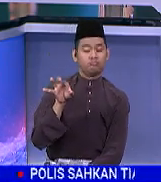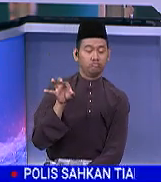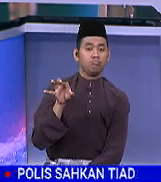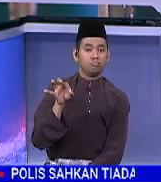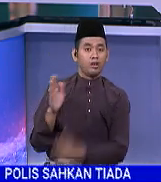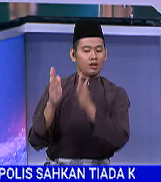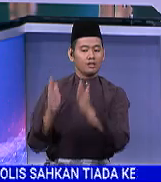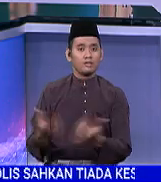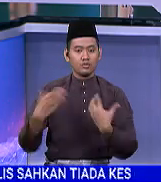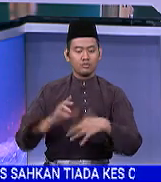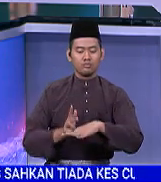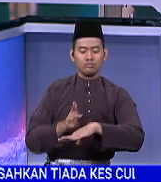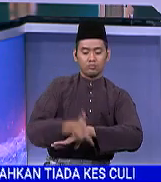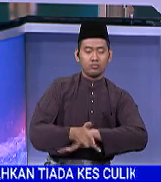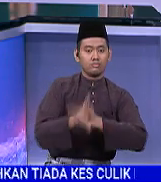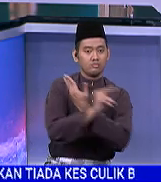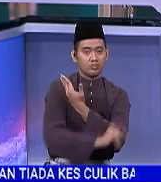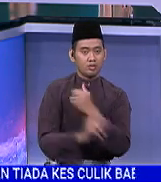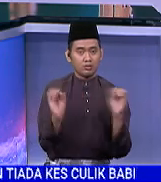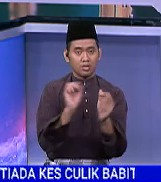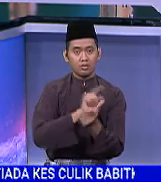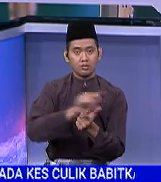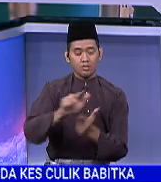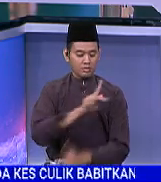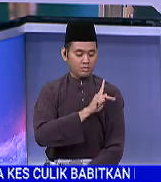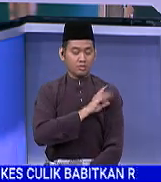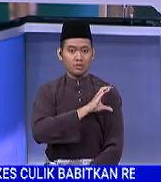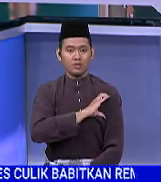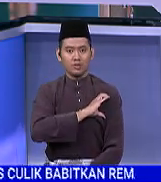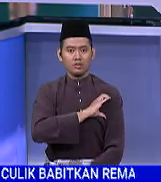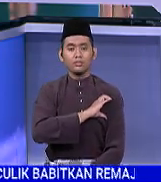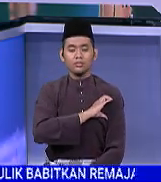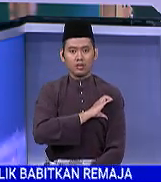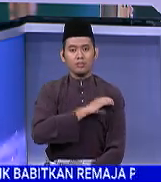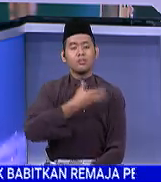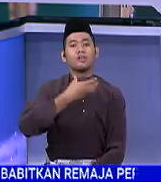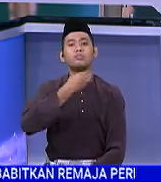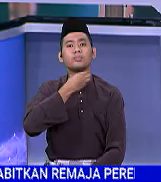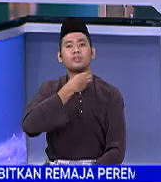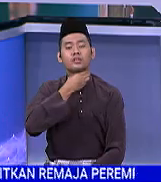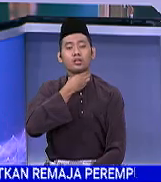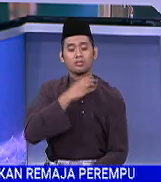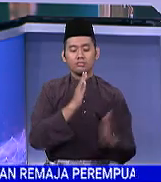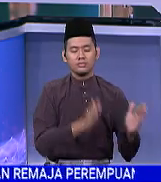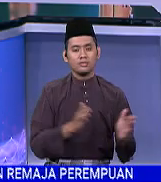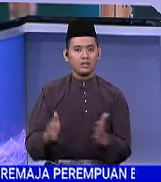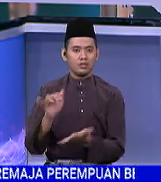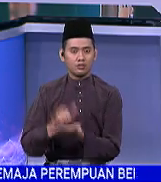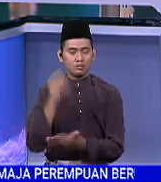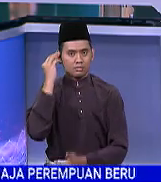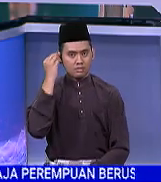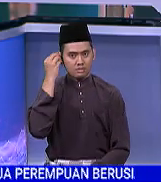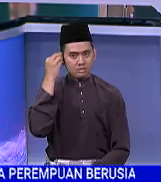negeri tanpa kebenaran. Menurut Ketua Polis Negeri, Datuk Mio Farid Al-Atrash Wahid, strategi itu